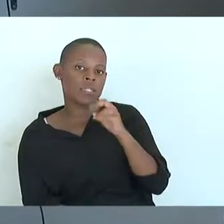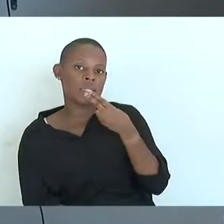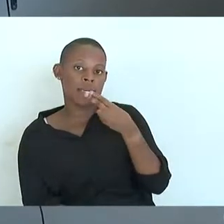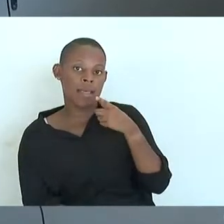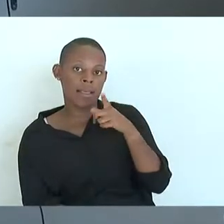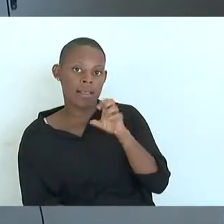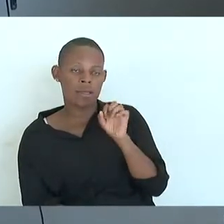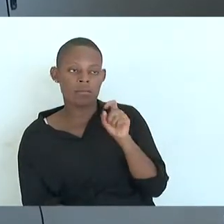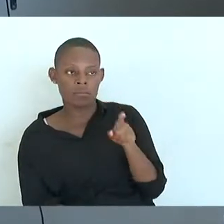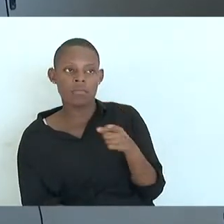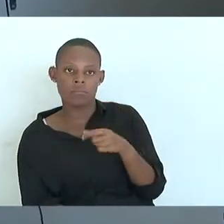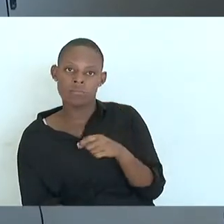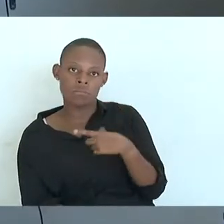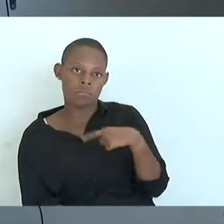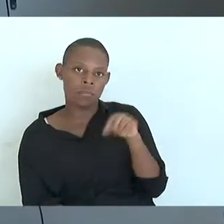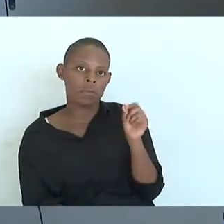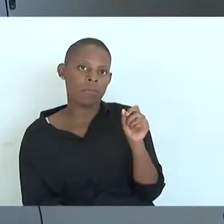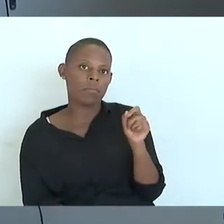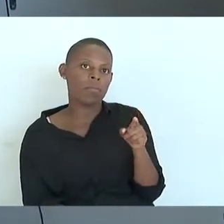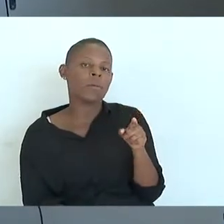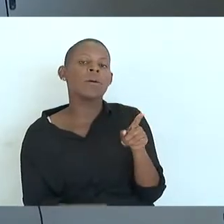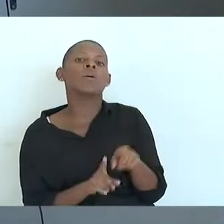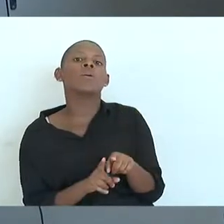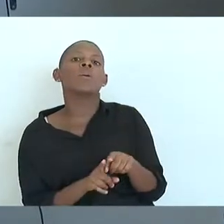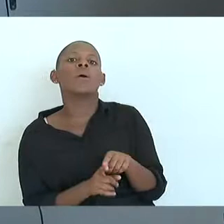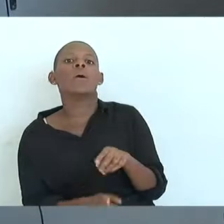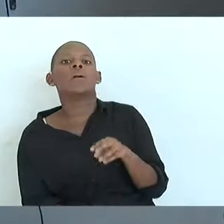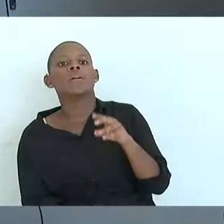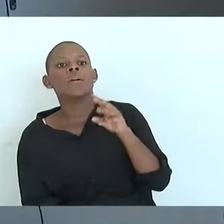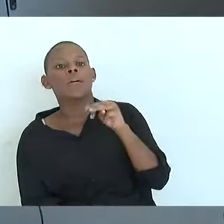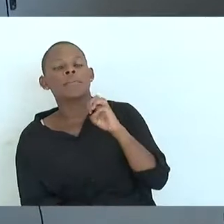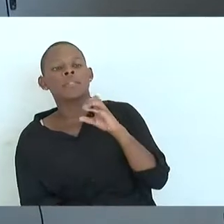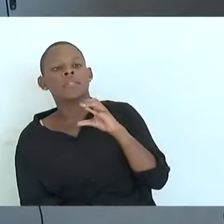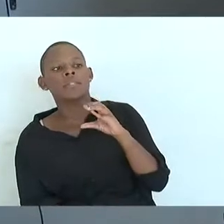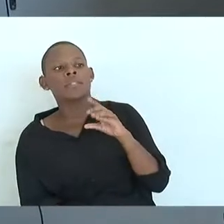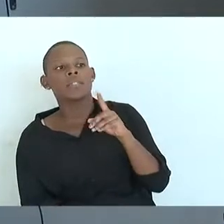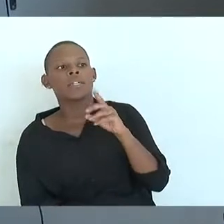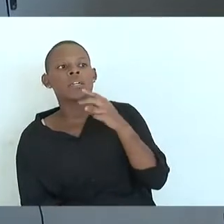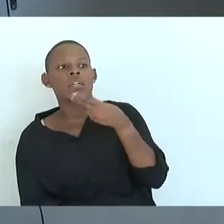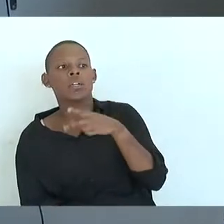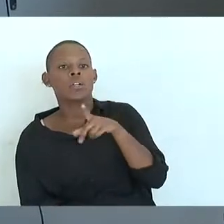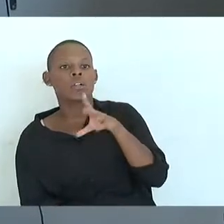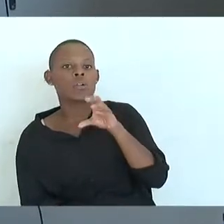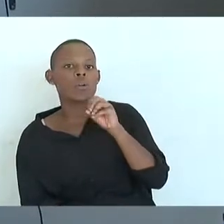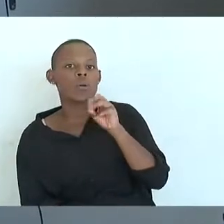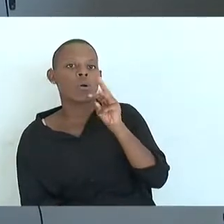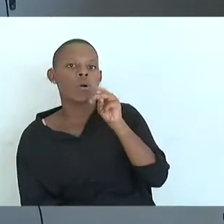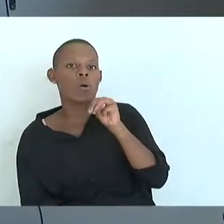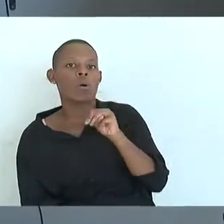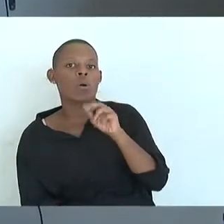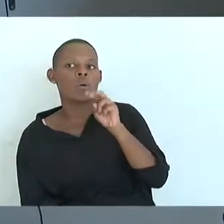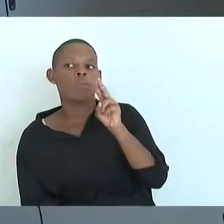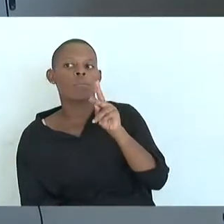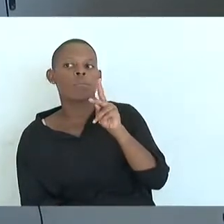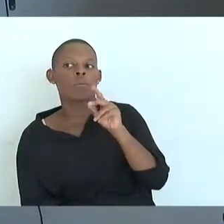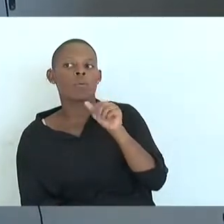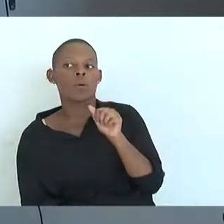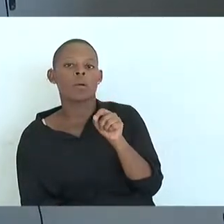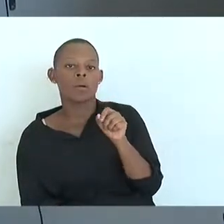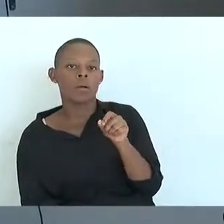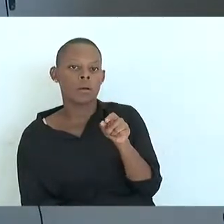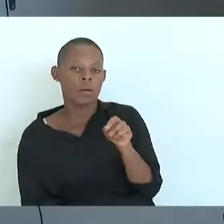ku-MEC wethu uHlomuka, Ndiphinde ndibingelele omeya bonke